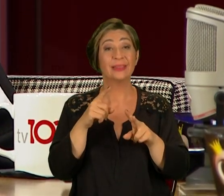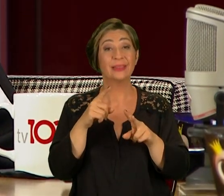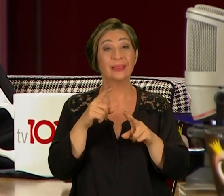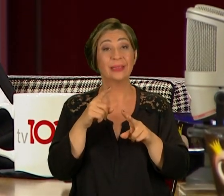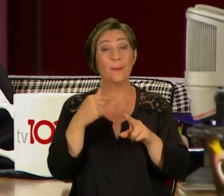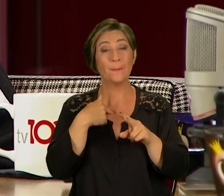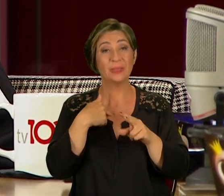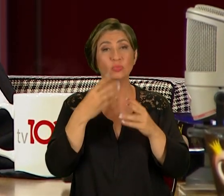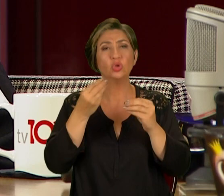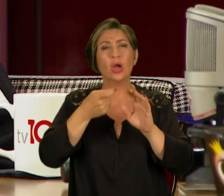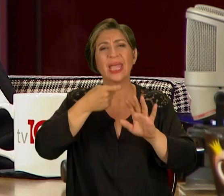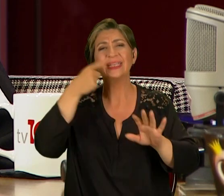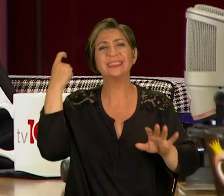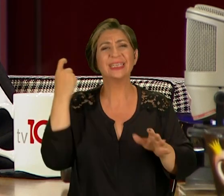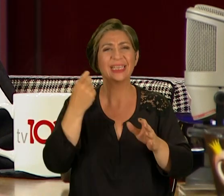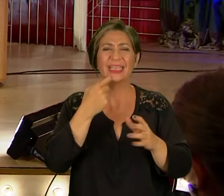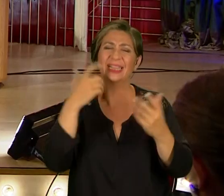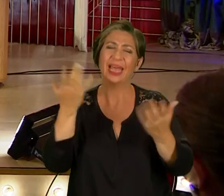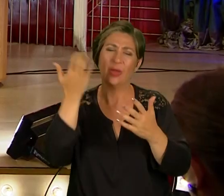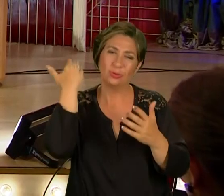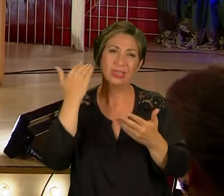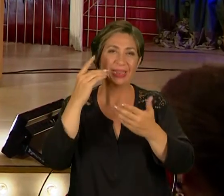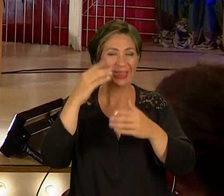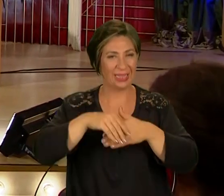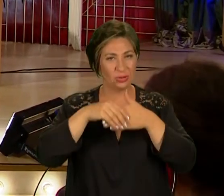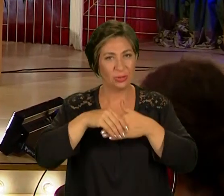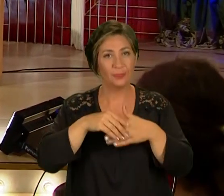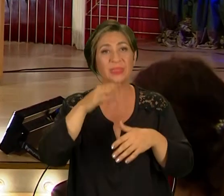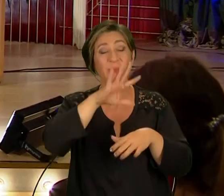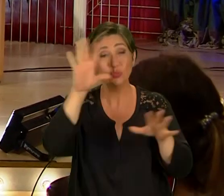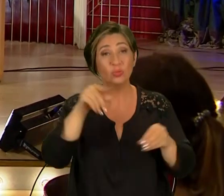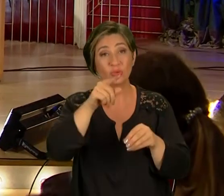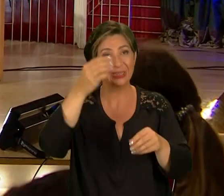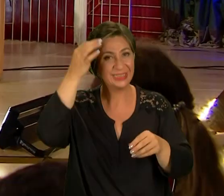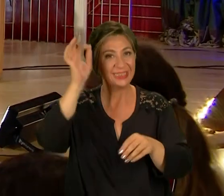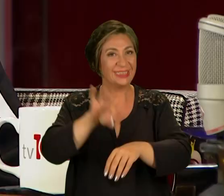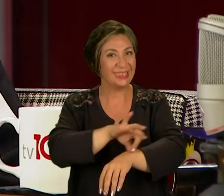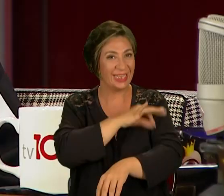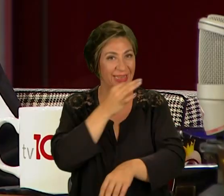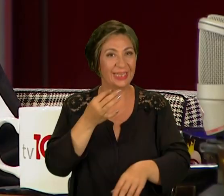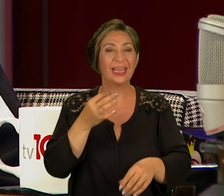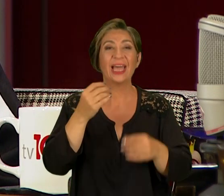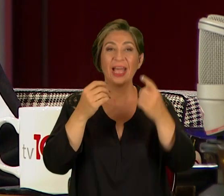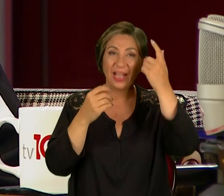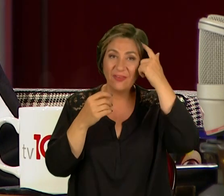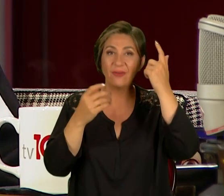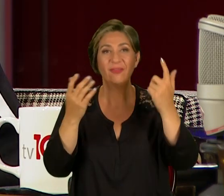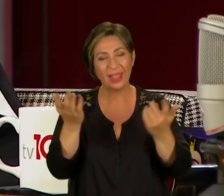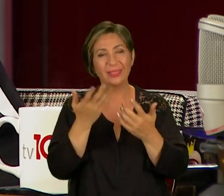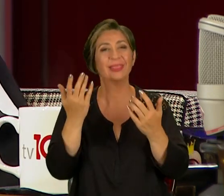tabii Sezen benim çok eski yıllardan tanıdığım bir insan. Sen de aslında bütün bu saçlarının sarılığı, kafan, mafan,